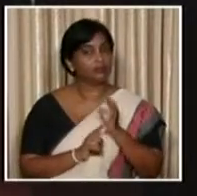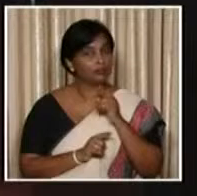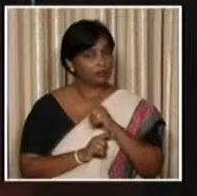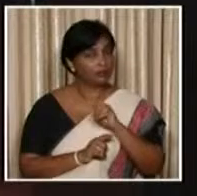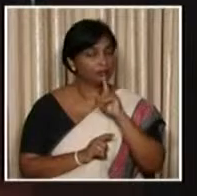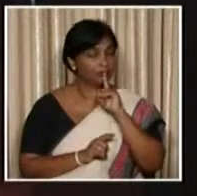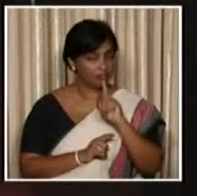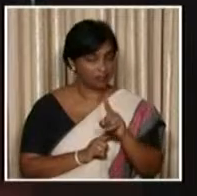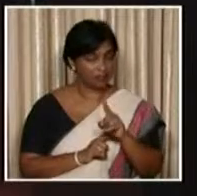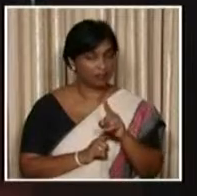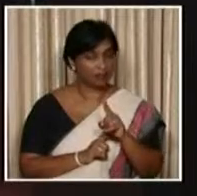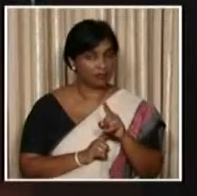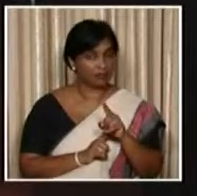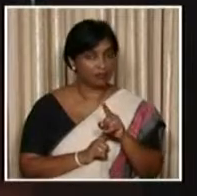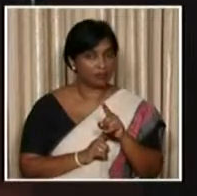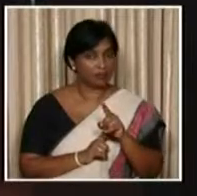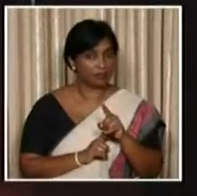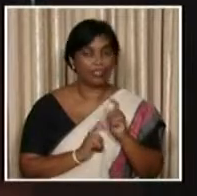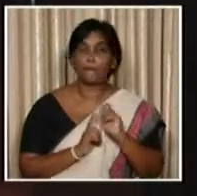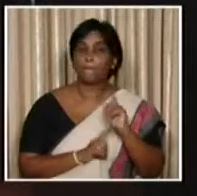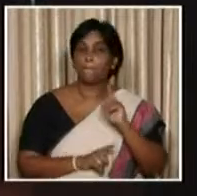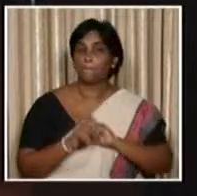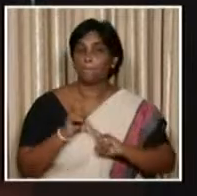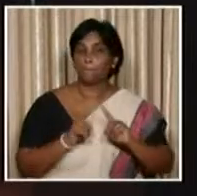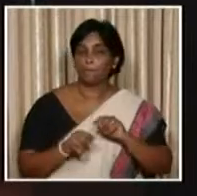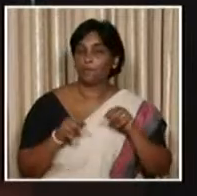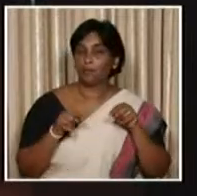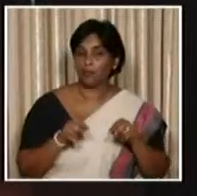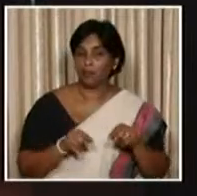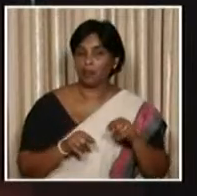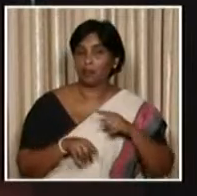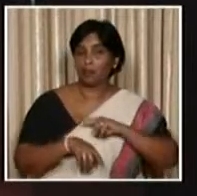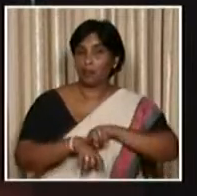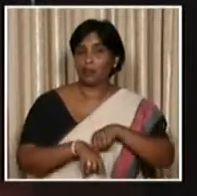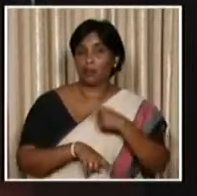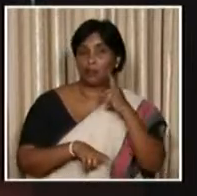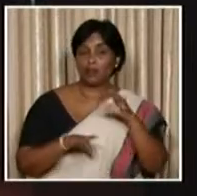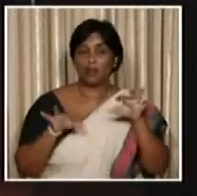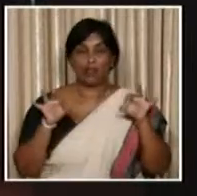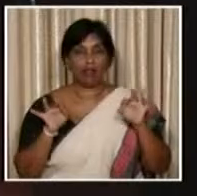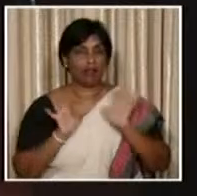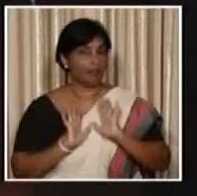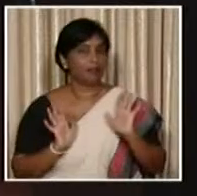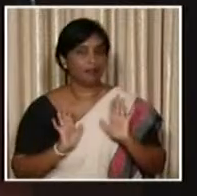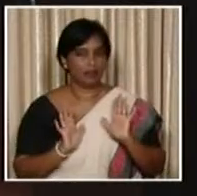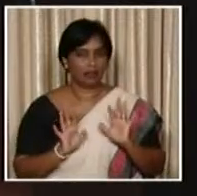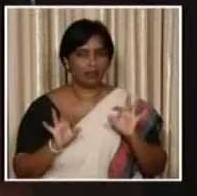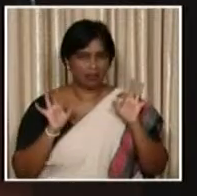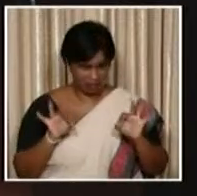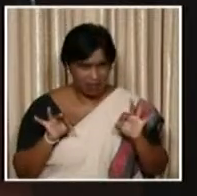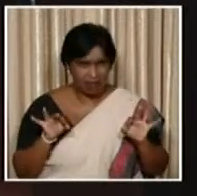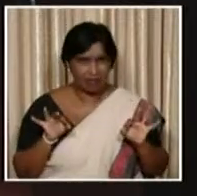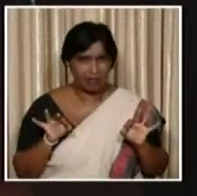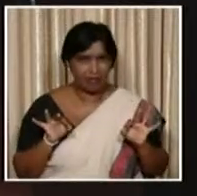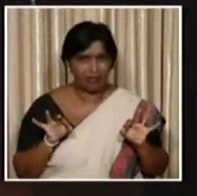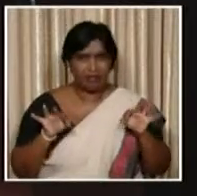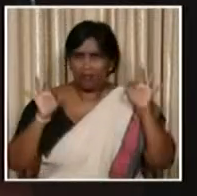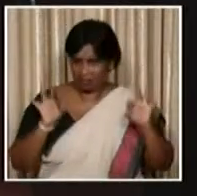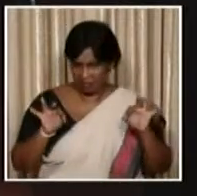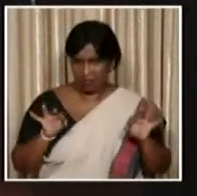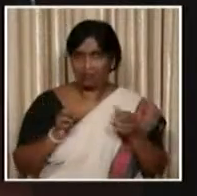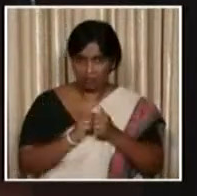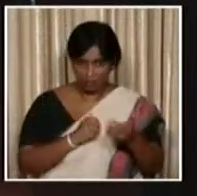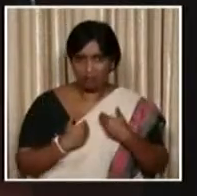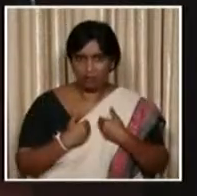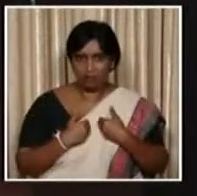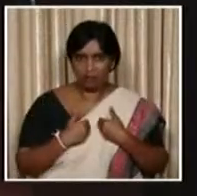ජනාධිපතිතුමා කියනවා මේ පාර්ලිමේන්තුවේ මුල් පැයේ රඟපාන්නෙපයි කියලා. රඟපාන්න? රඟපාන එකද